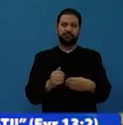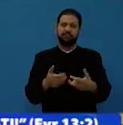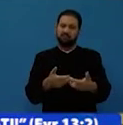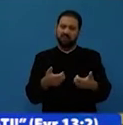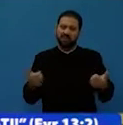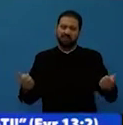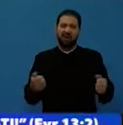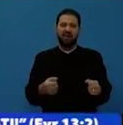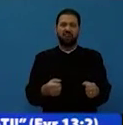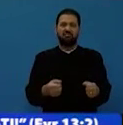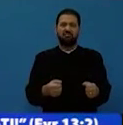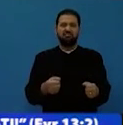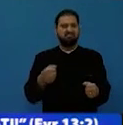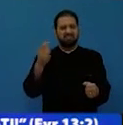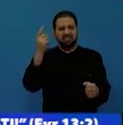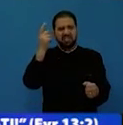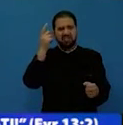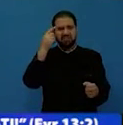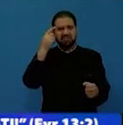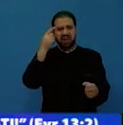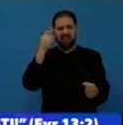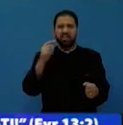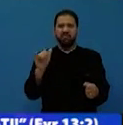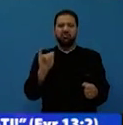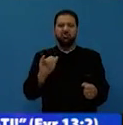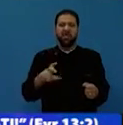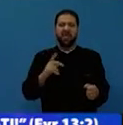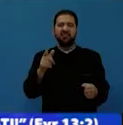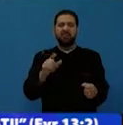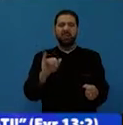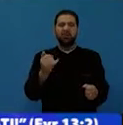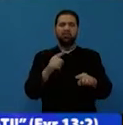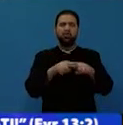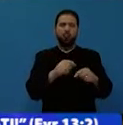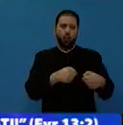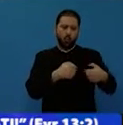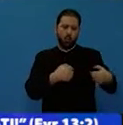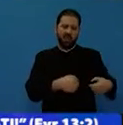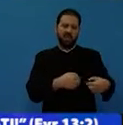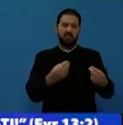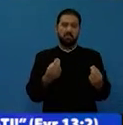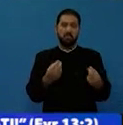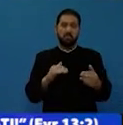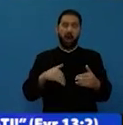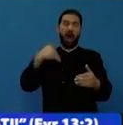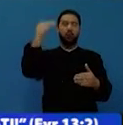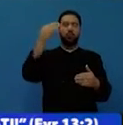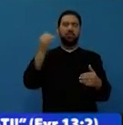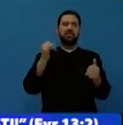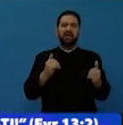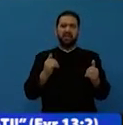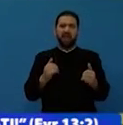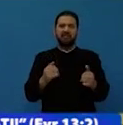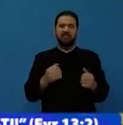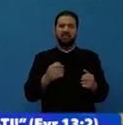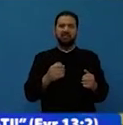fără prejudecată și cu inimă bună. Mai mult decât atât, Hristos ne cere